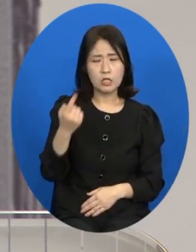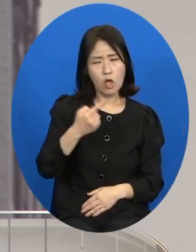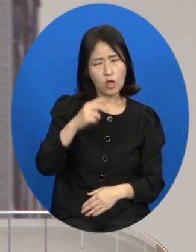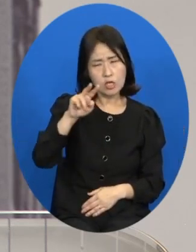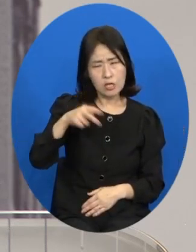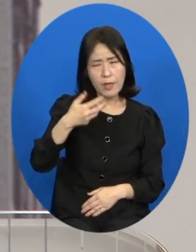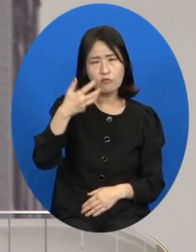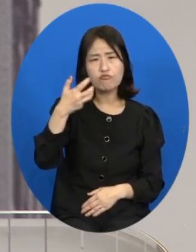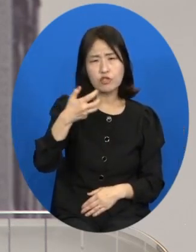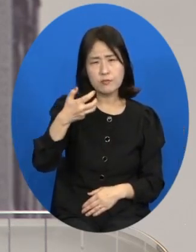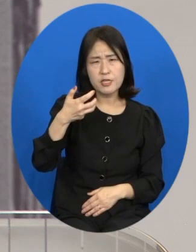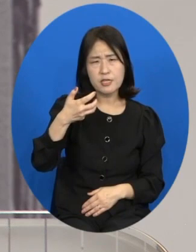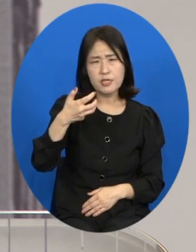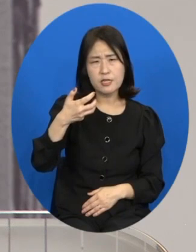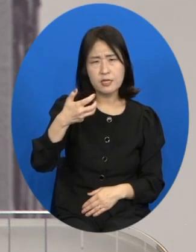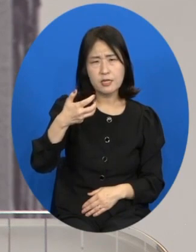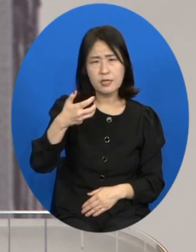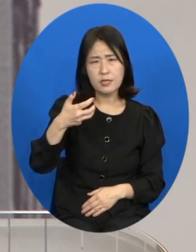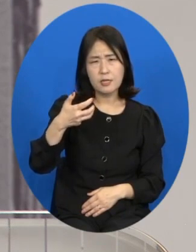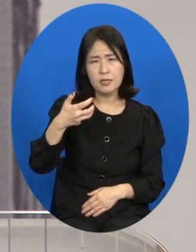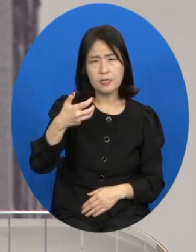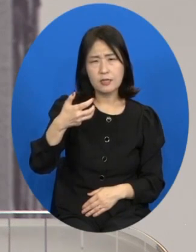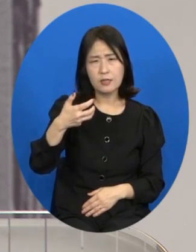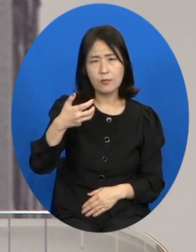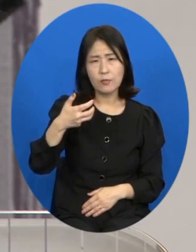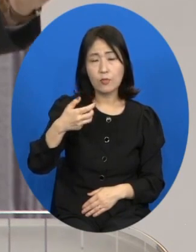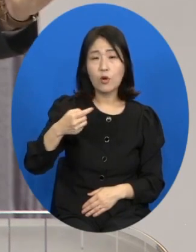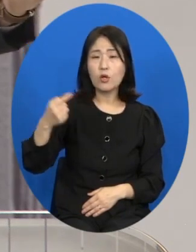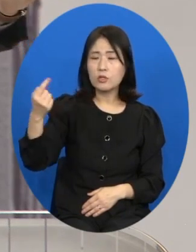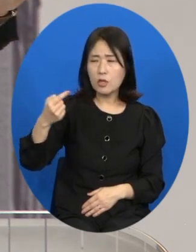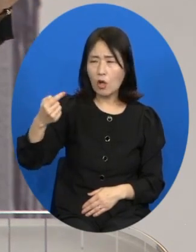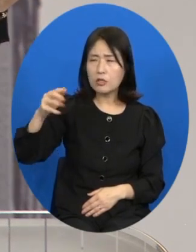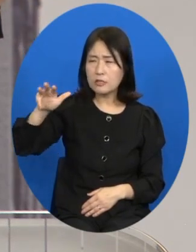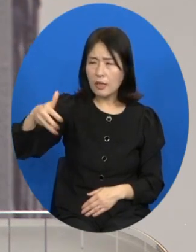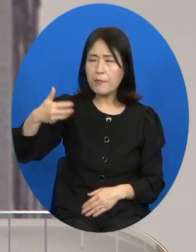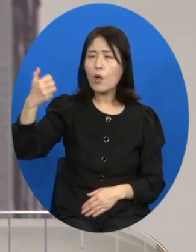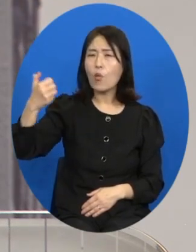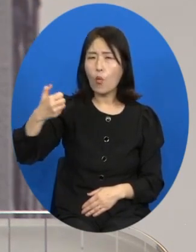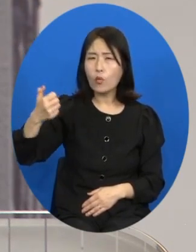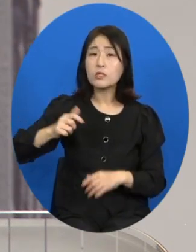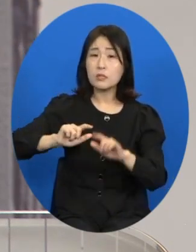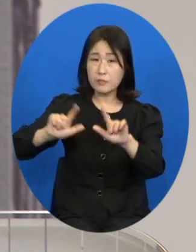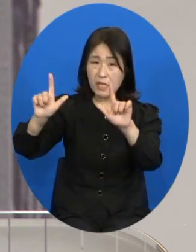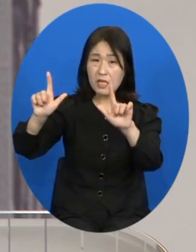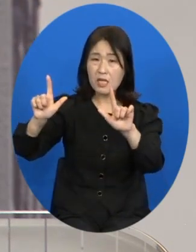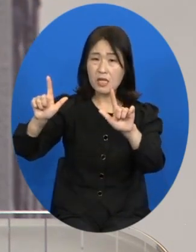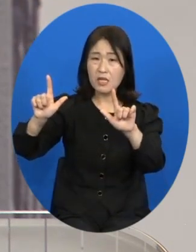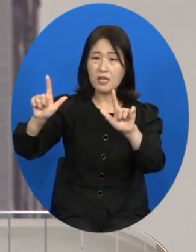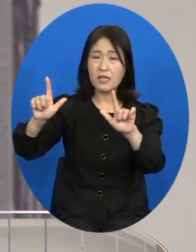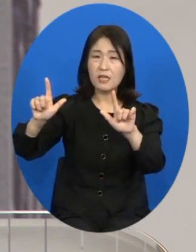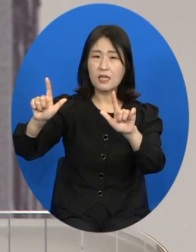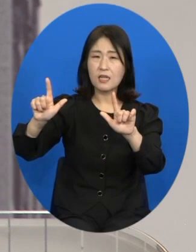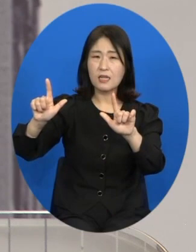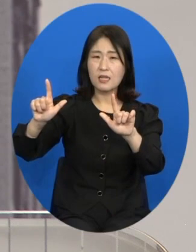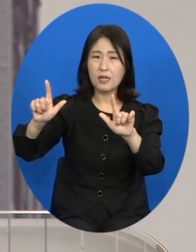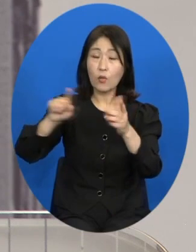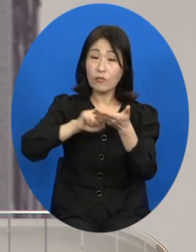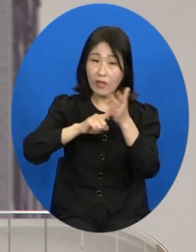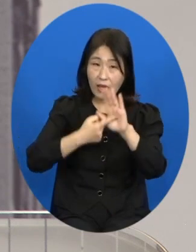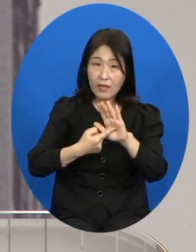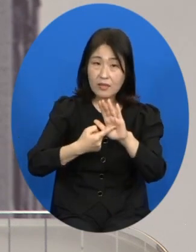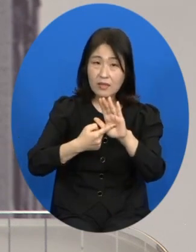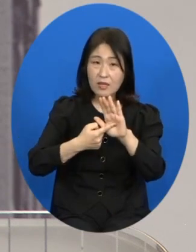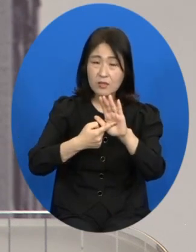13절에서는 이것 좀 더 연장된 기간인 150일이 아고 하는 어 숫자로 표현을 했습니다이 정확한